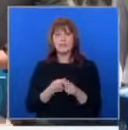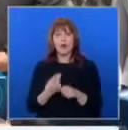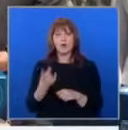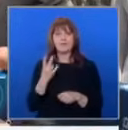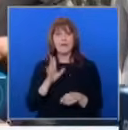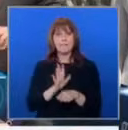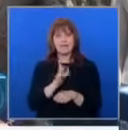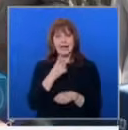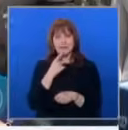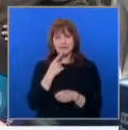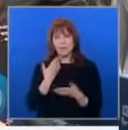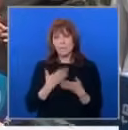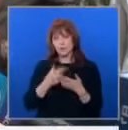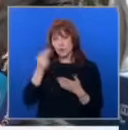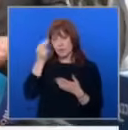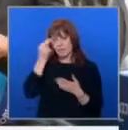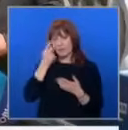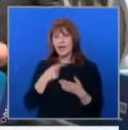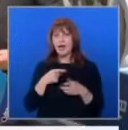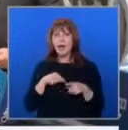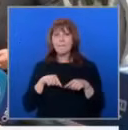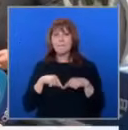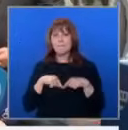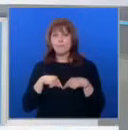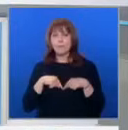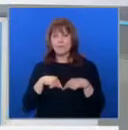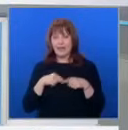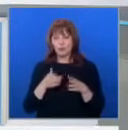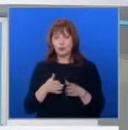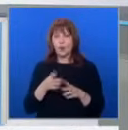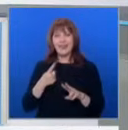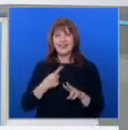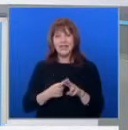по отношение на България по делото Нешко срещу България.